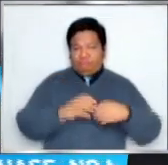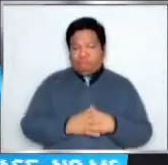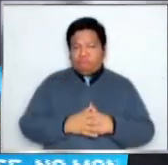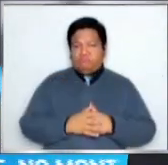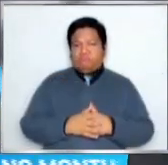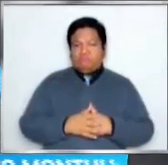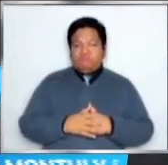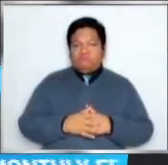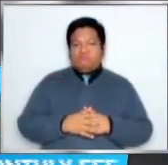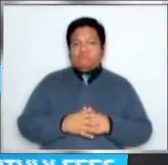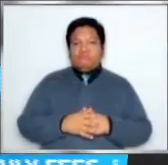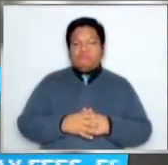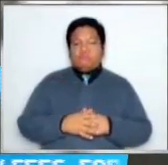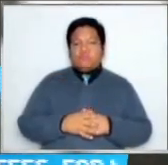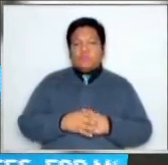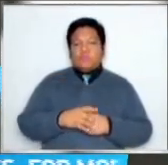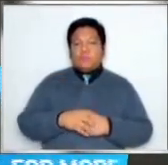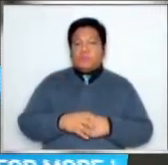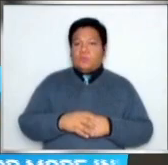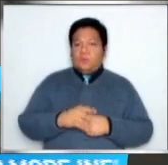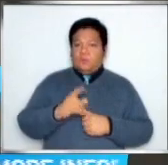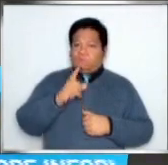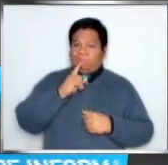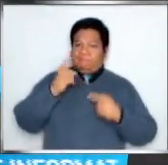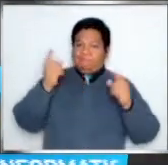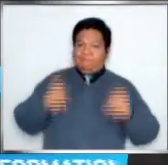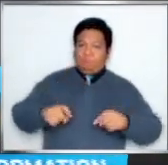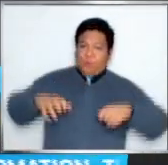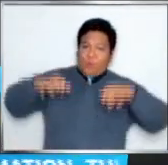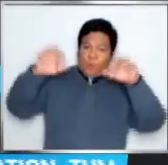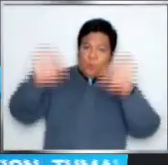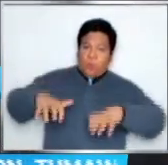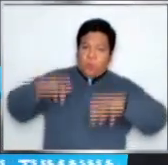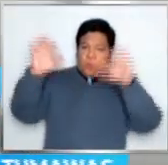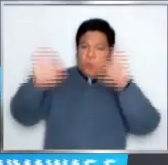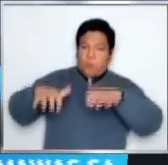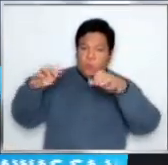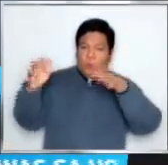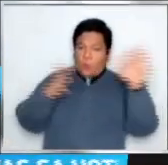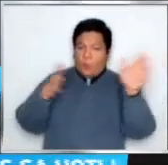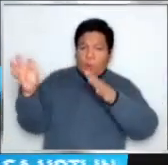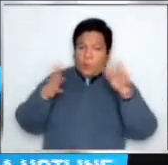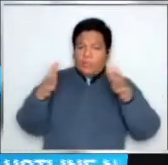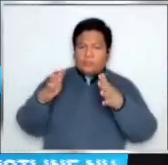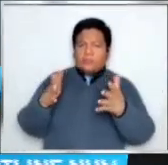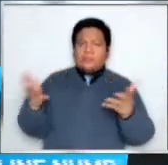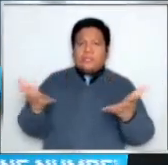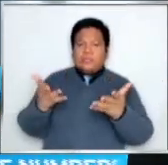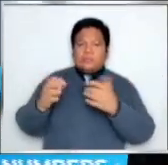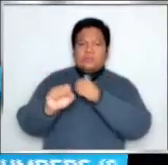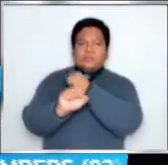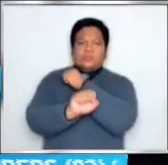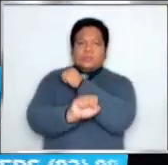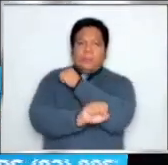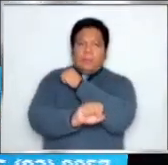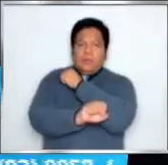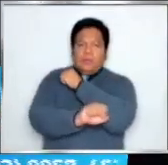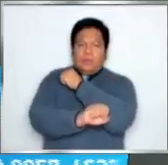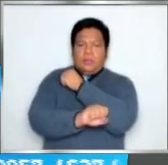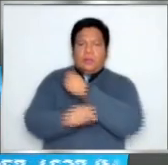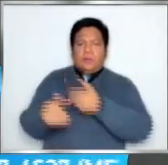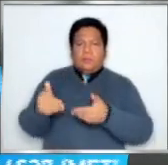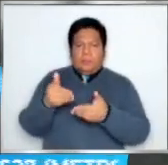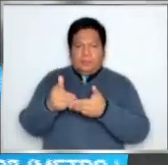Malakas din ang ulan at bugso ng hangin sa isla ng Zumarraga sa Samar. Malapit ito sa Daram Samar kung